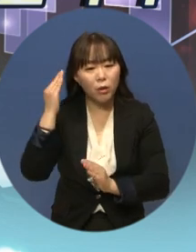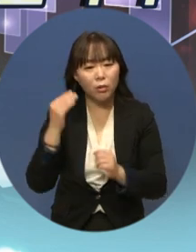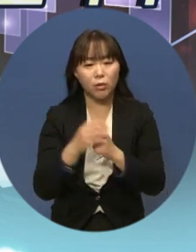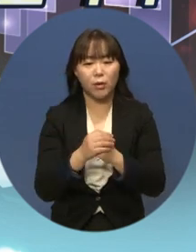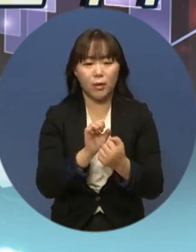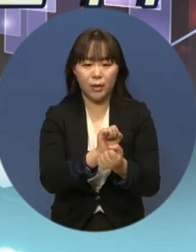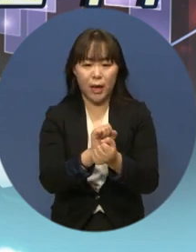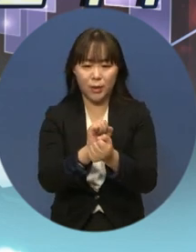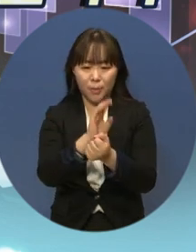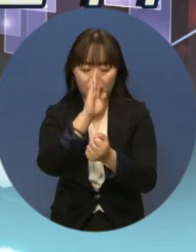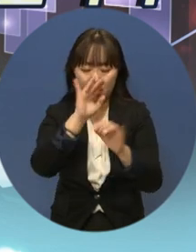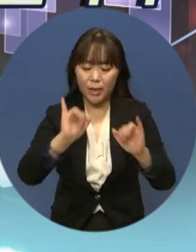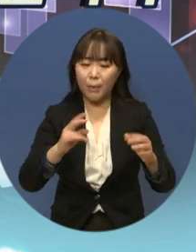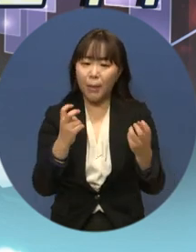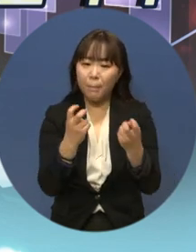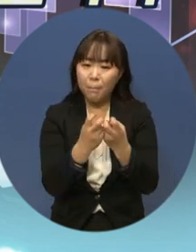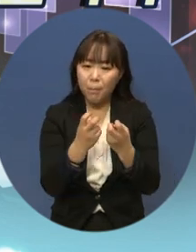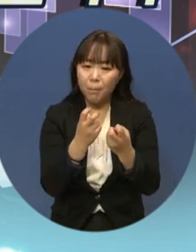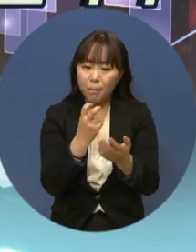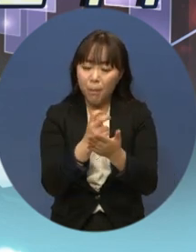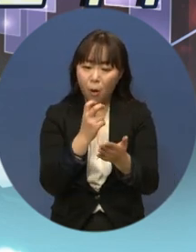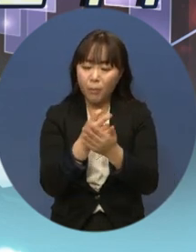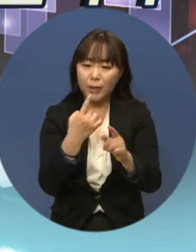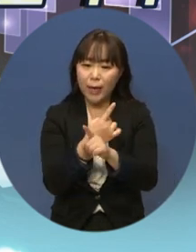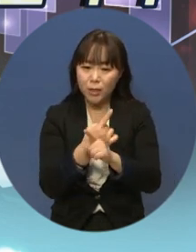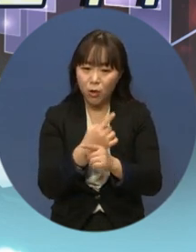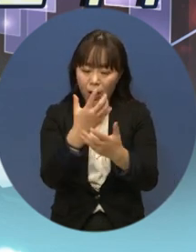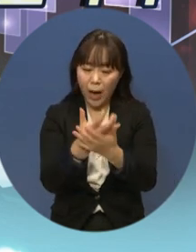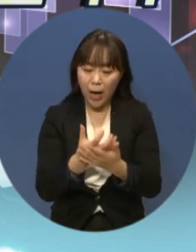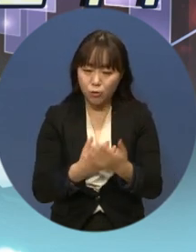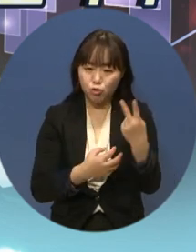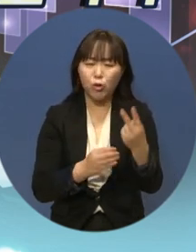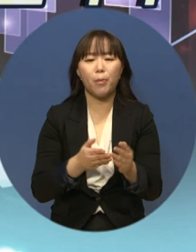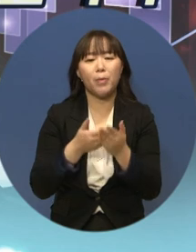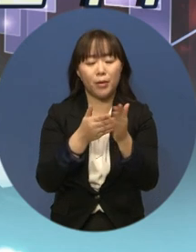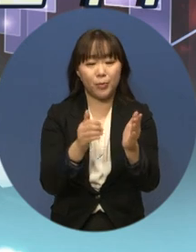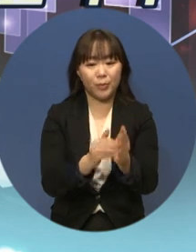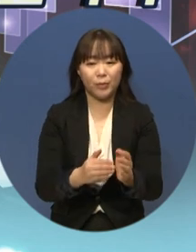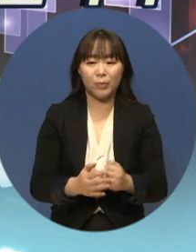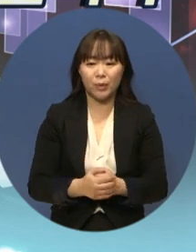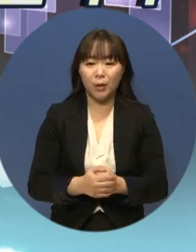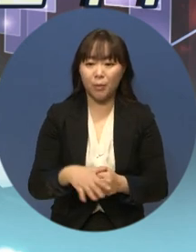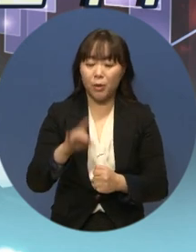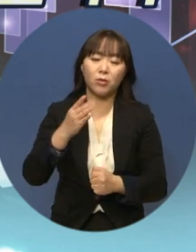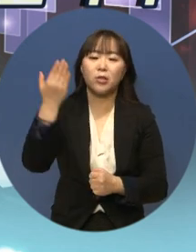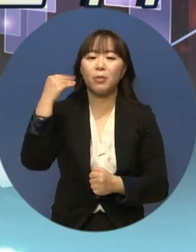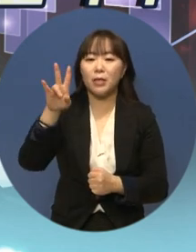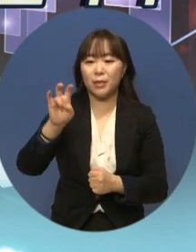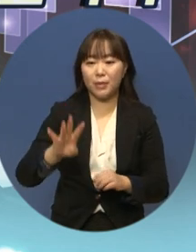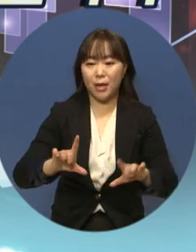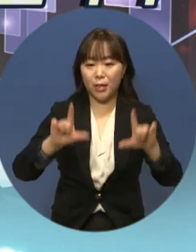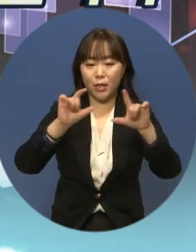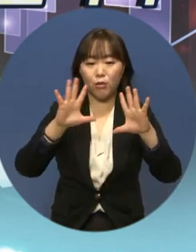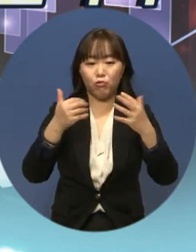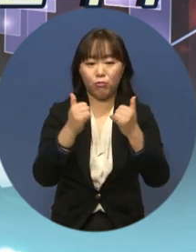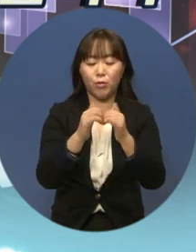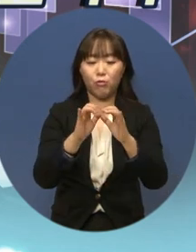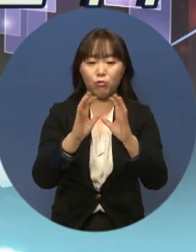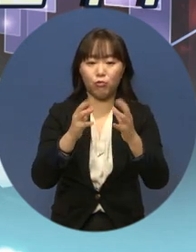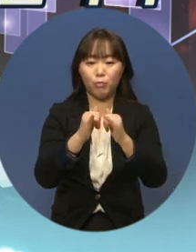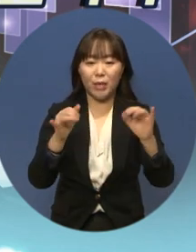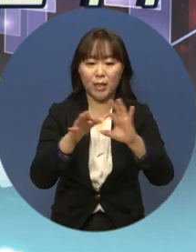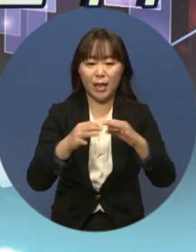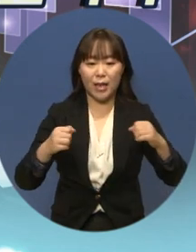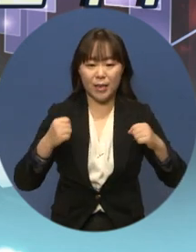개의 감염병 예방법 개정안이 발의됐습니다. 먼저 지난 24일 국민의힘